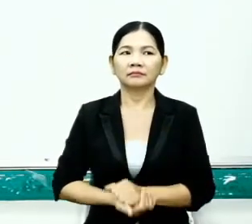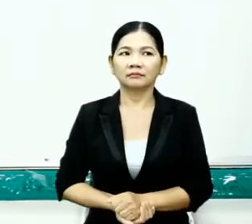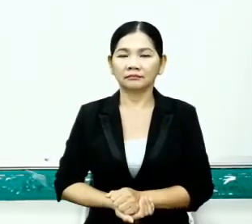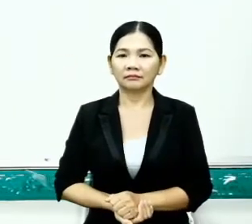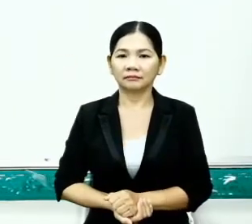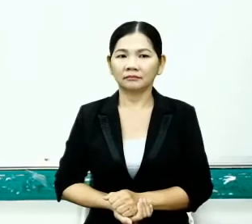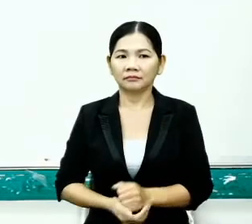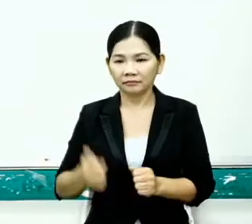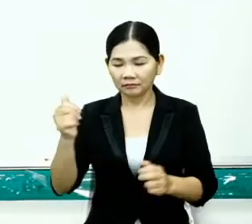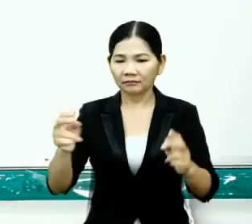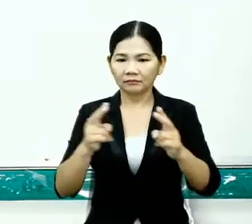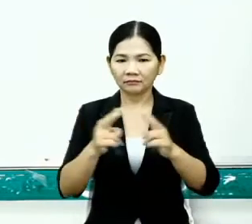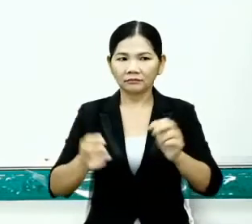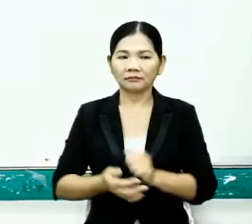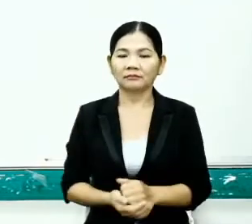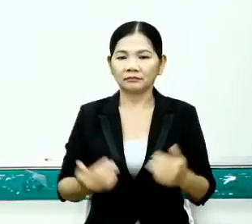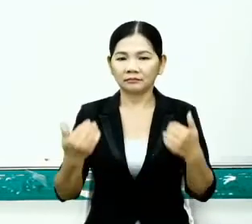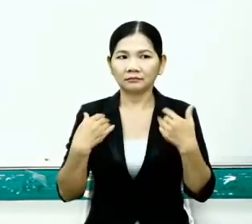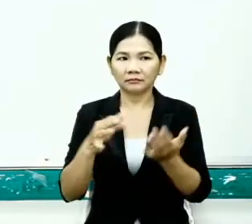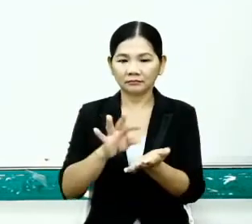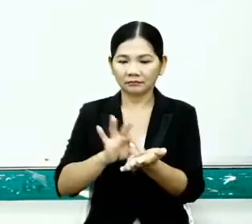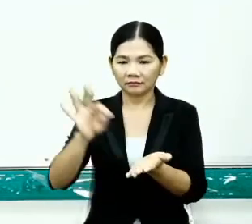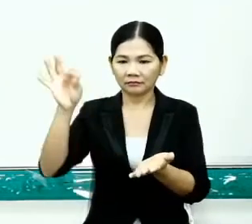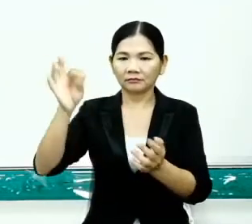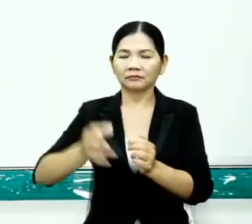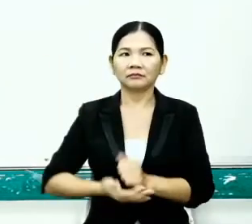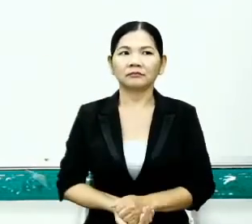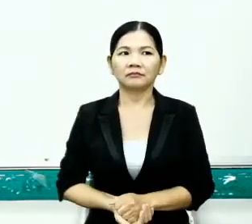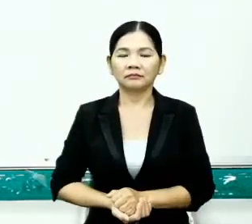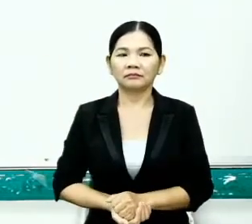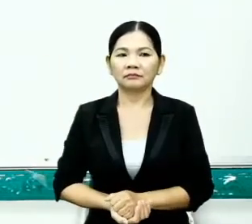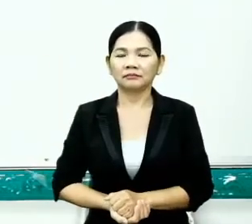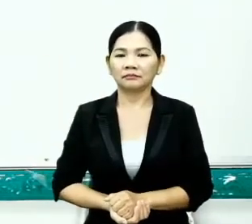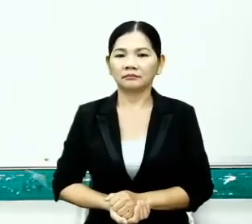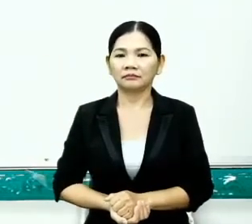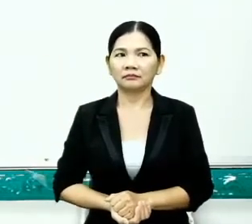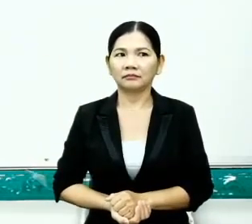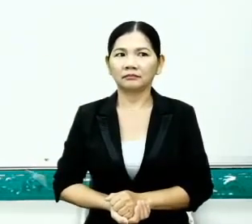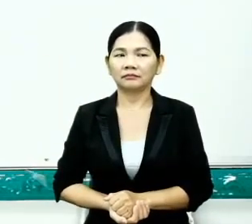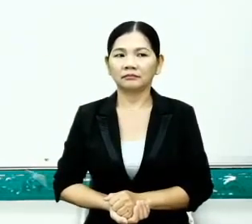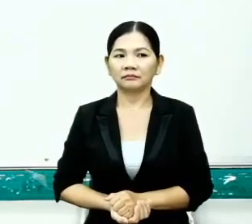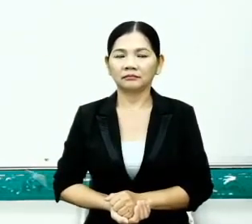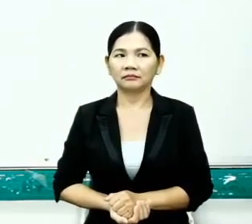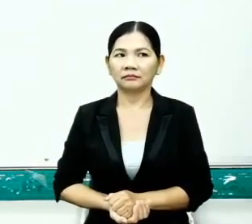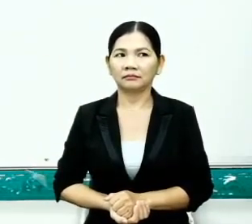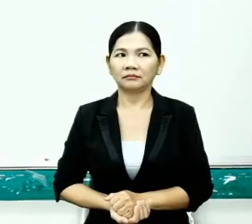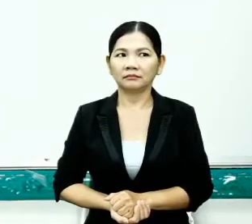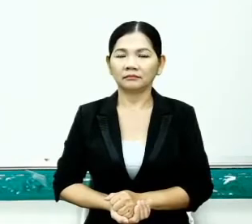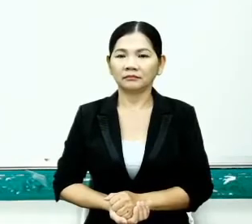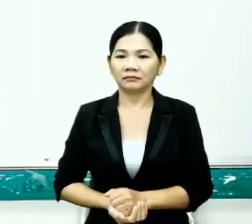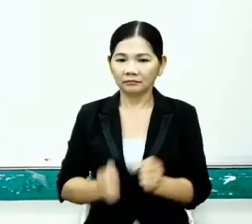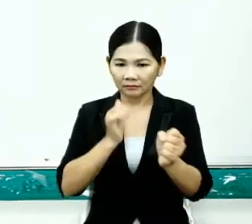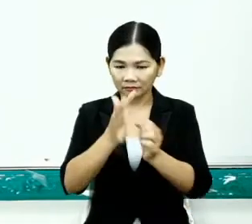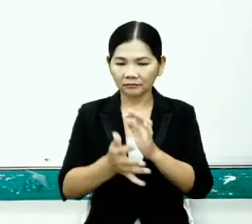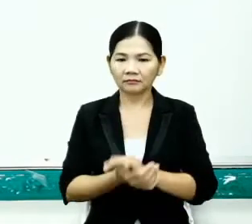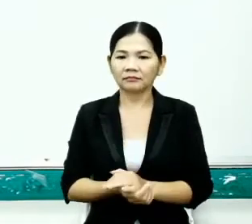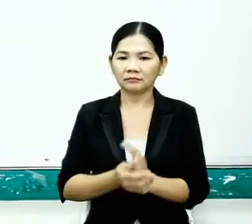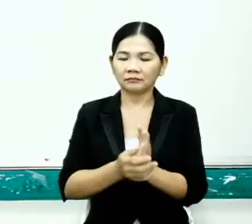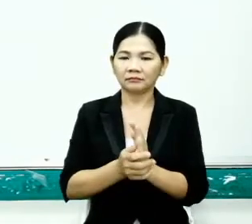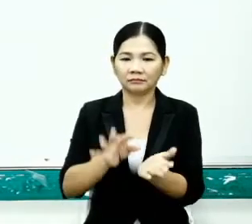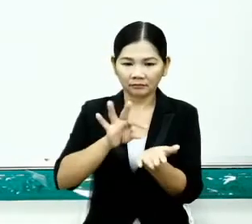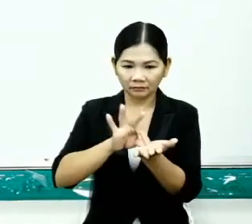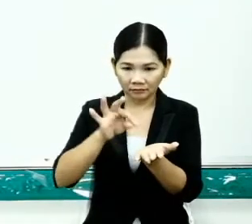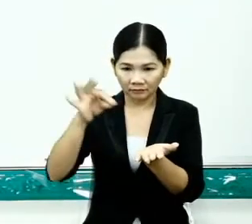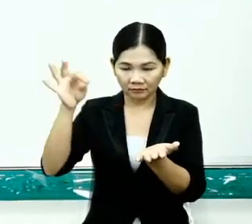ចាល្អណាស់ពាក្យចាបមានសូរដើមចឥឡូវកូនកូនចាំថាជាមួយអ្នកគ្រូចាប់ផ្ដើមពាក្